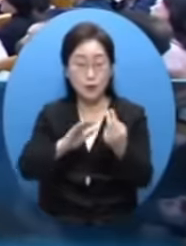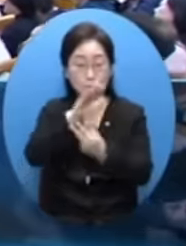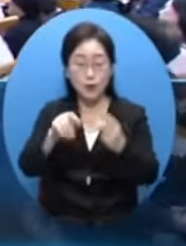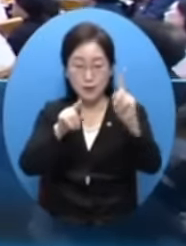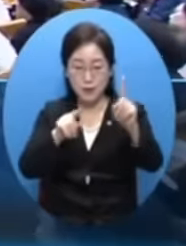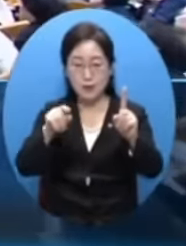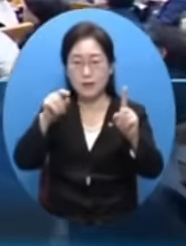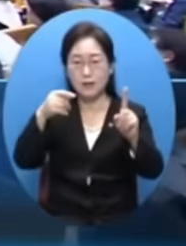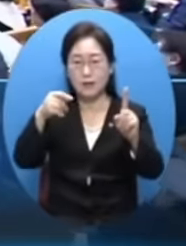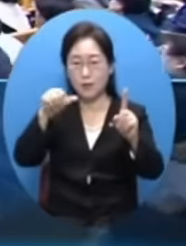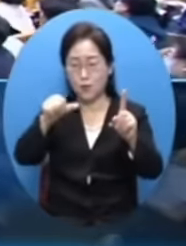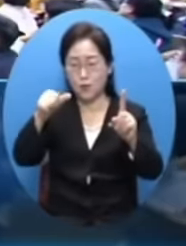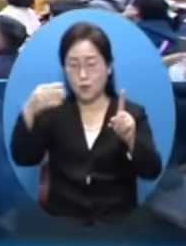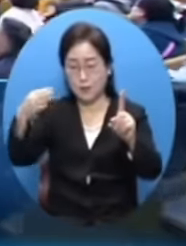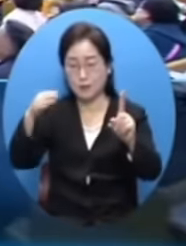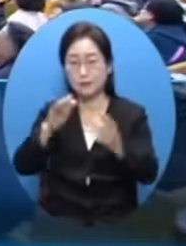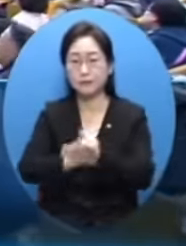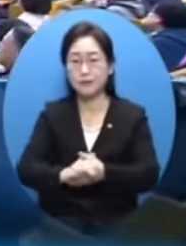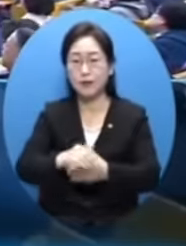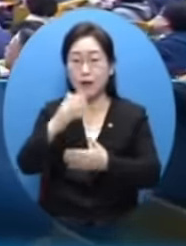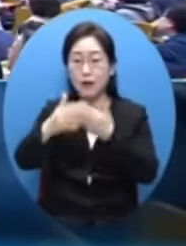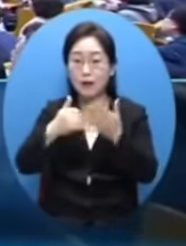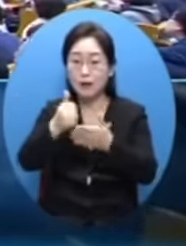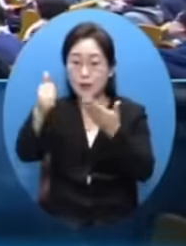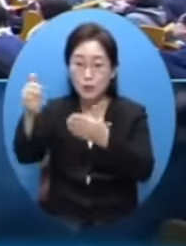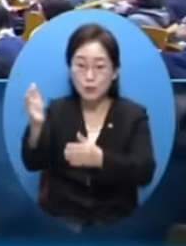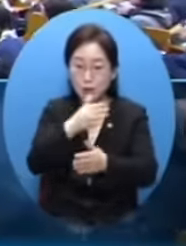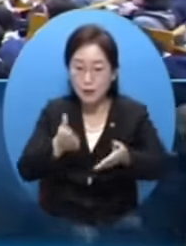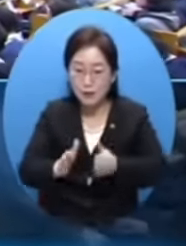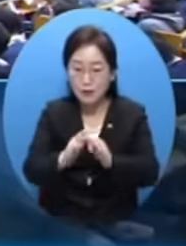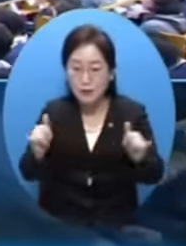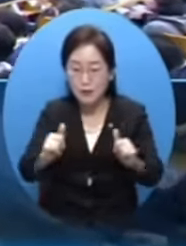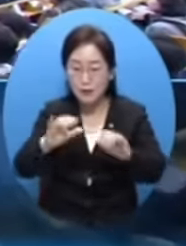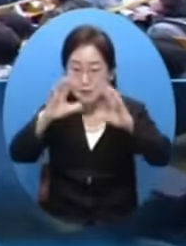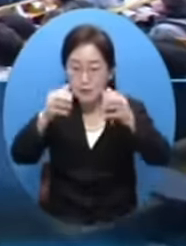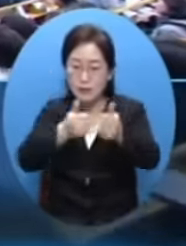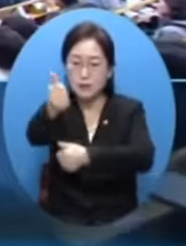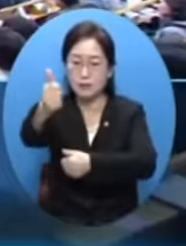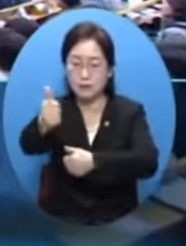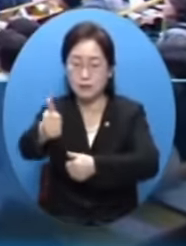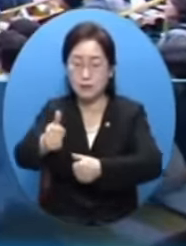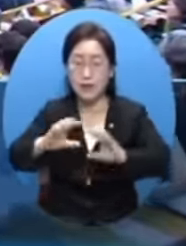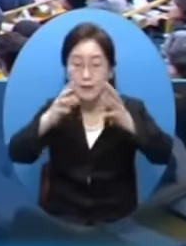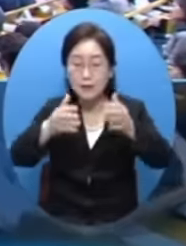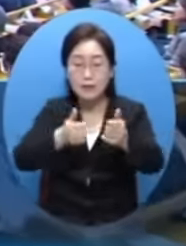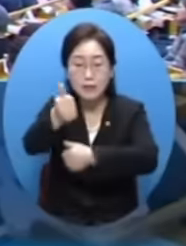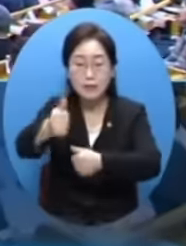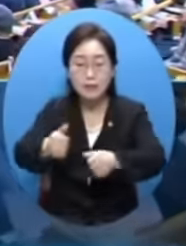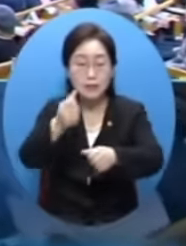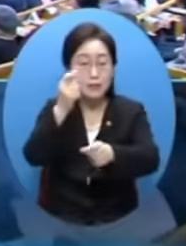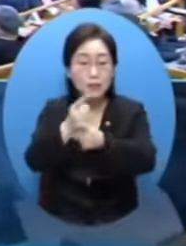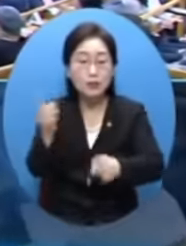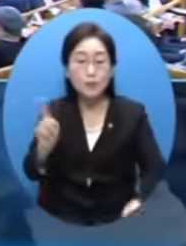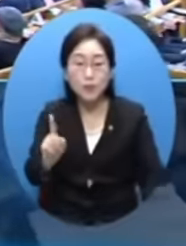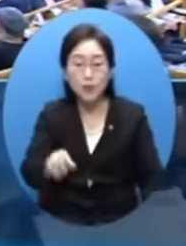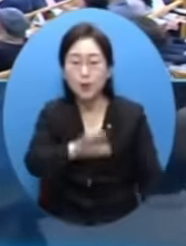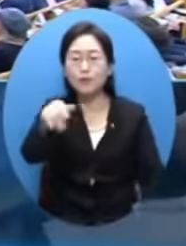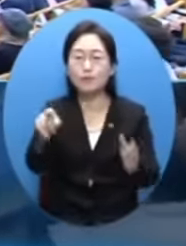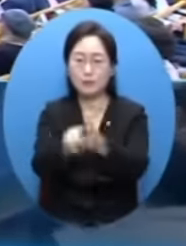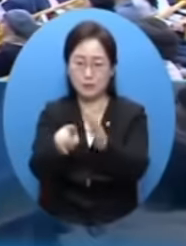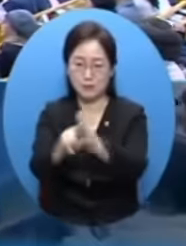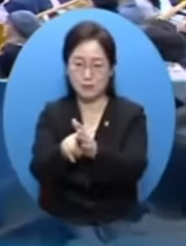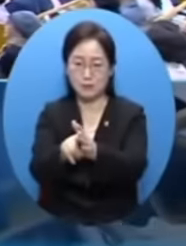말씀합니다. 무릇 하나님께로부터 난 자마다 세상을 이기느니라. 세상을 이기는 승리는 이것이니 우리의